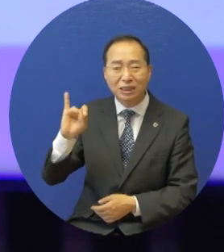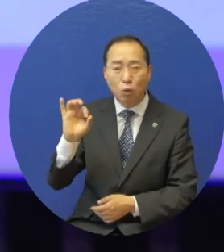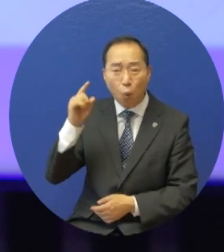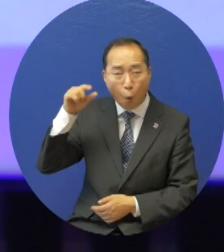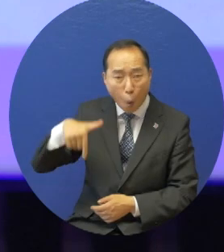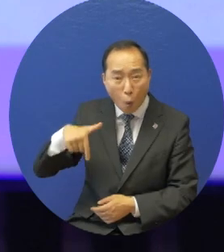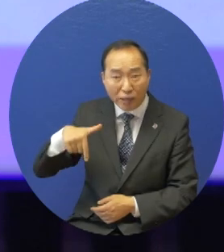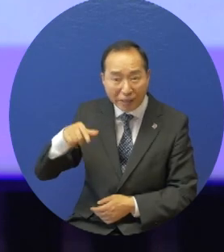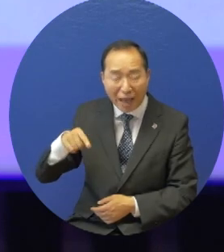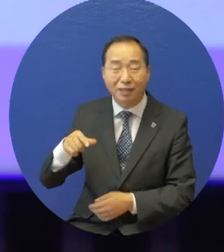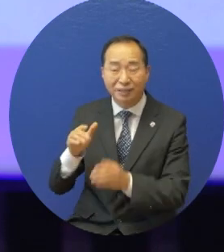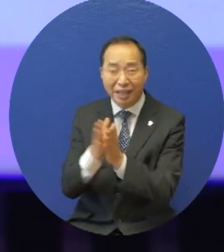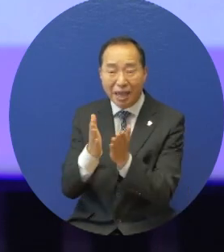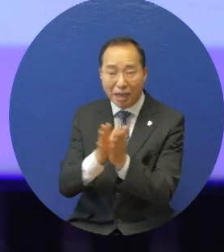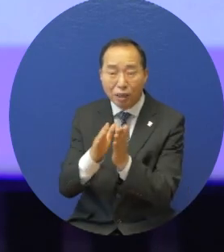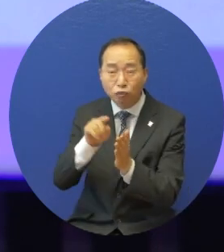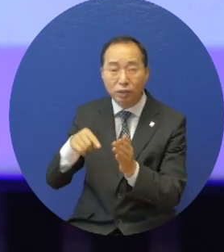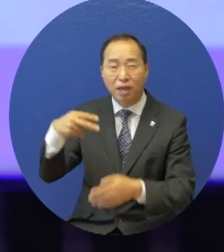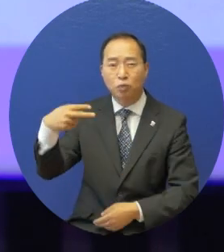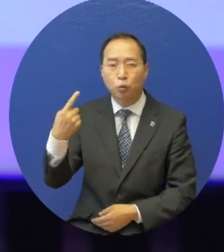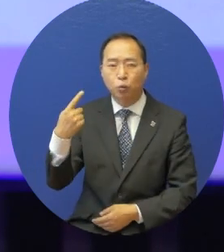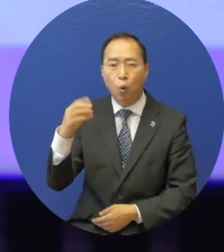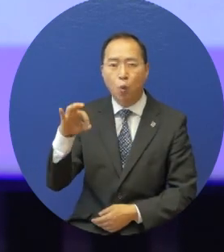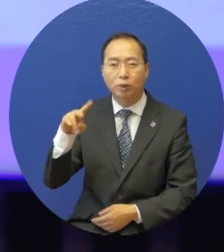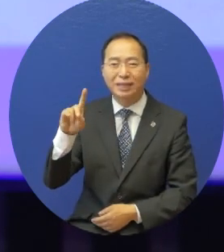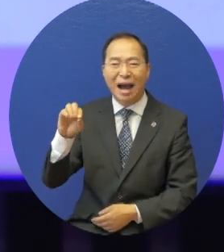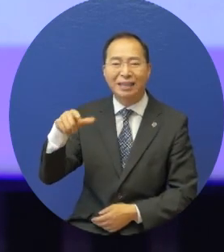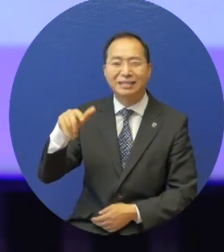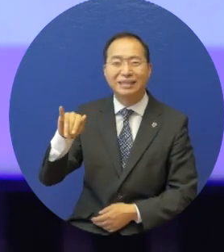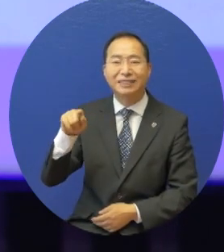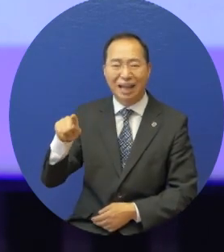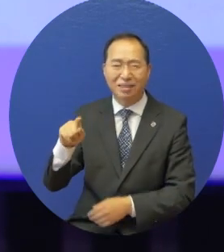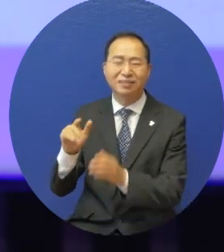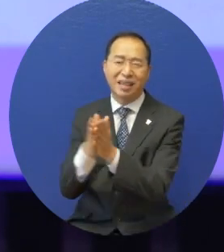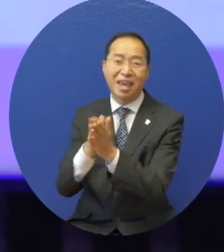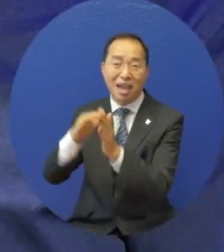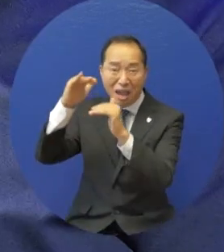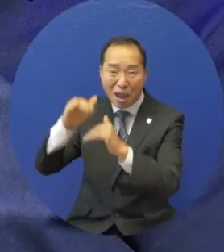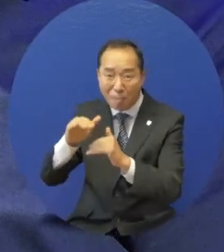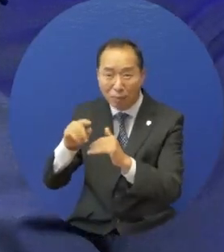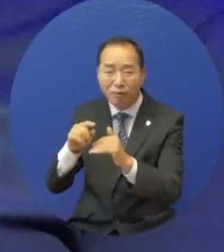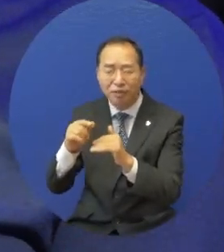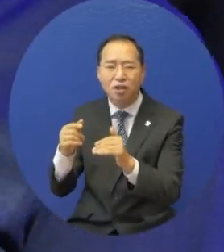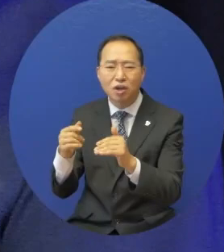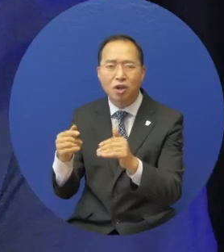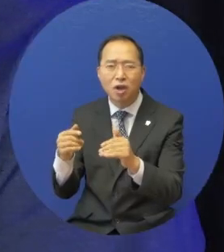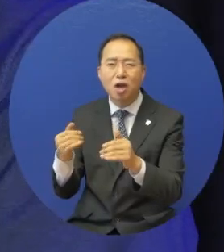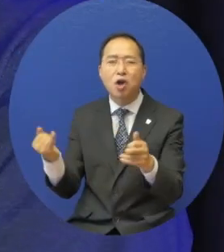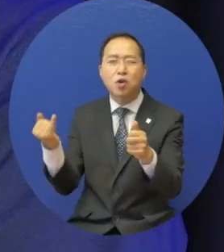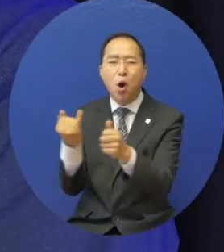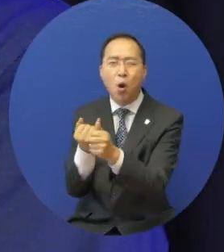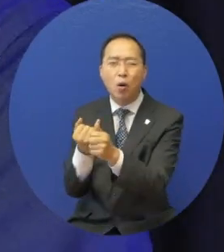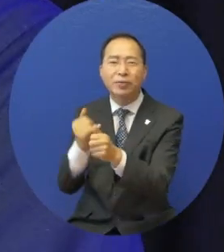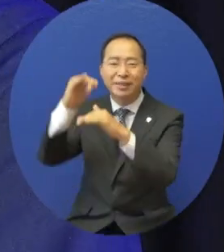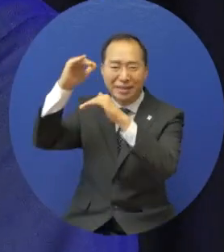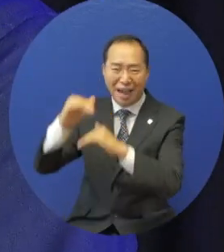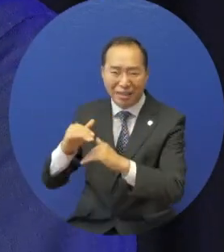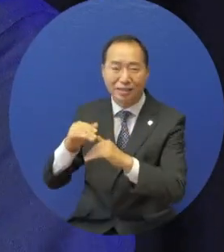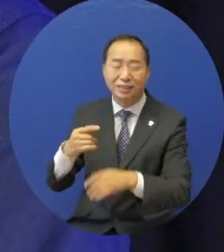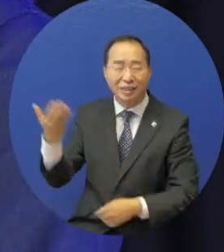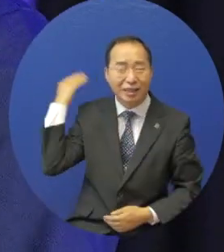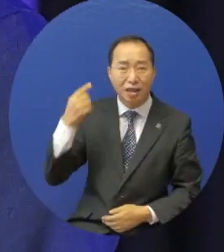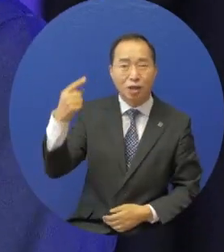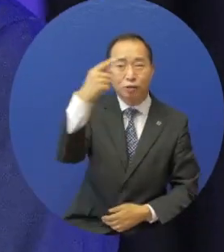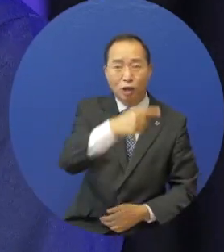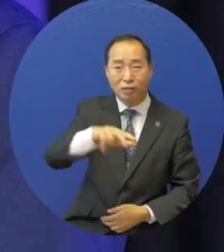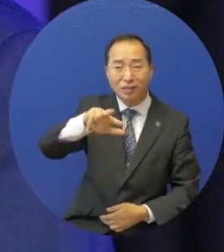그게 동상기예요. 동상기는 다른 말로 말하면 결혼 이야기예요. 그런데 거기에 지금 1790년대의